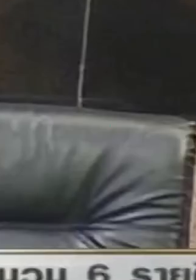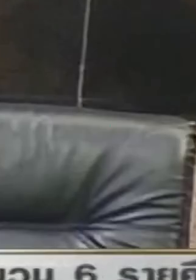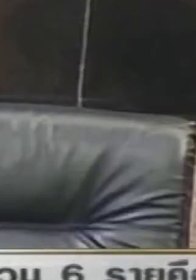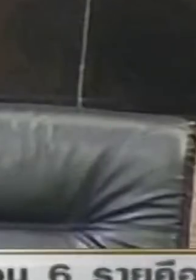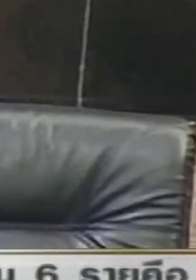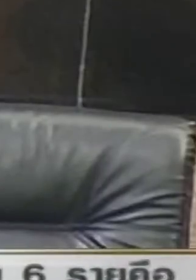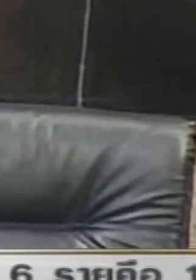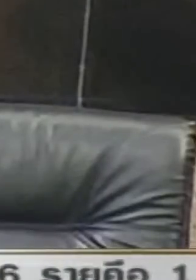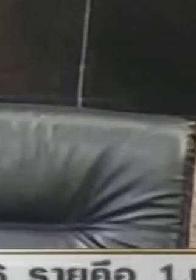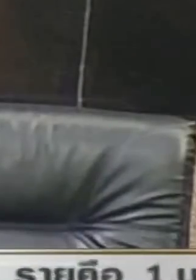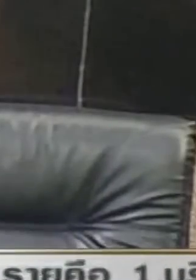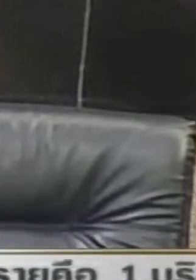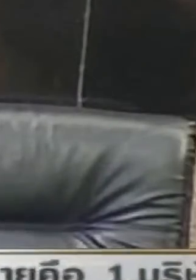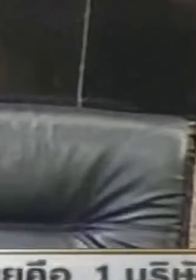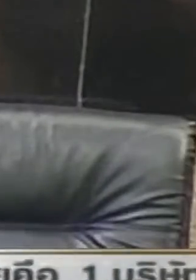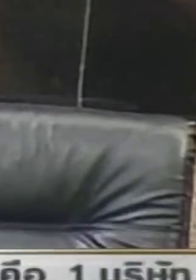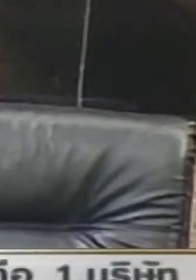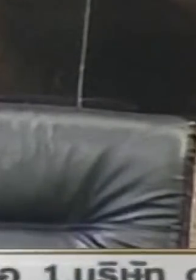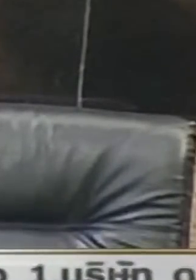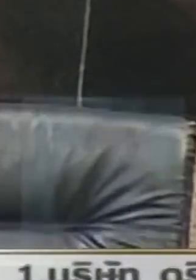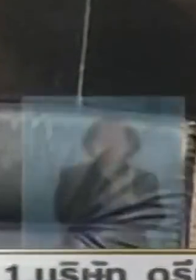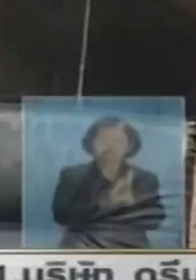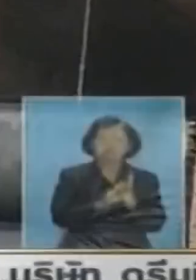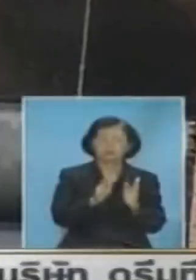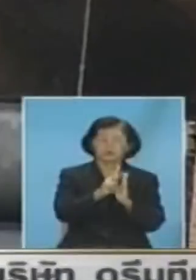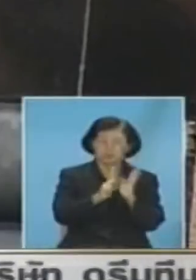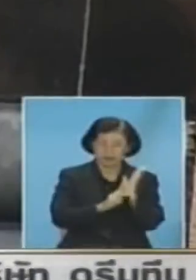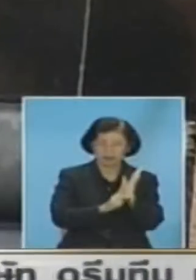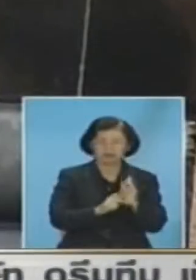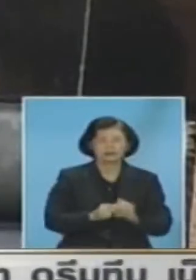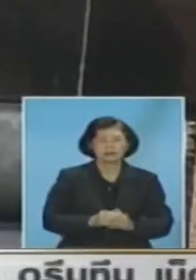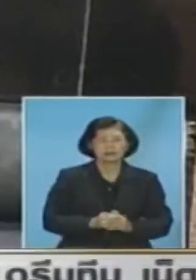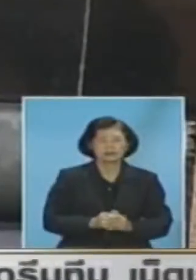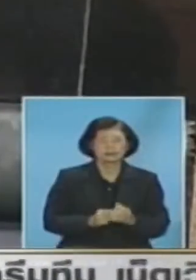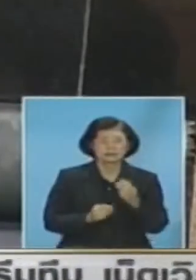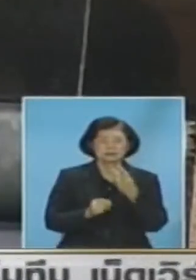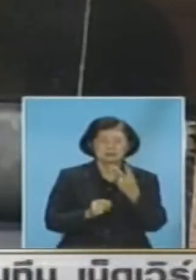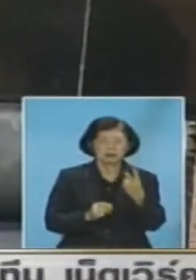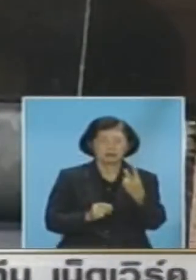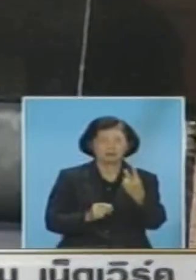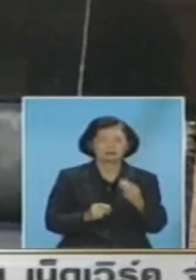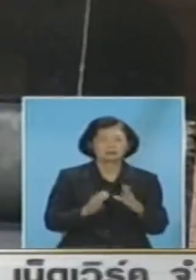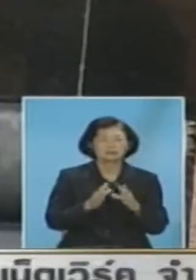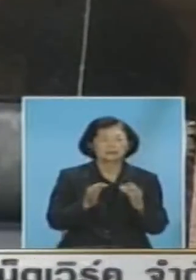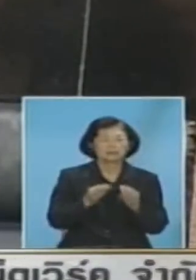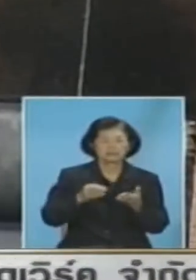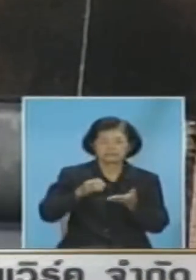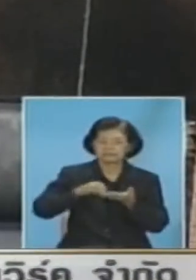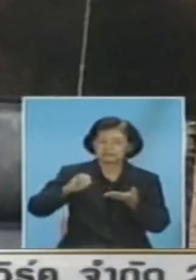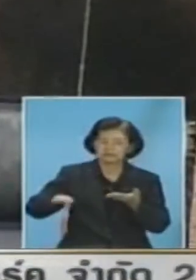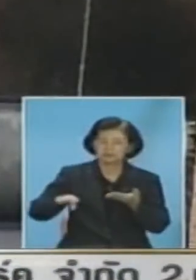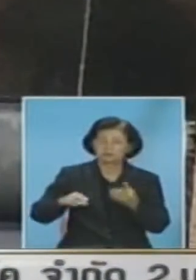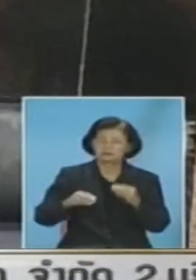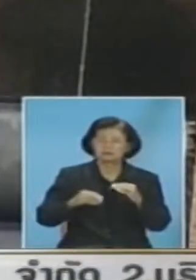ม่เป็นไปตามหลักนิติรัฐนิติธรรมค่ะประเด็นที่สองนะคะก็คือเรื่องของการถอดถอนซ้ำซ้อน